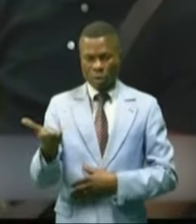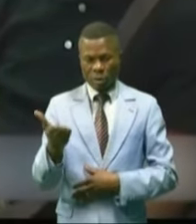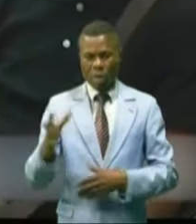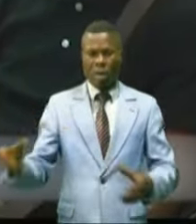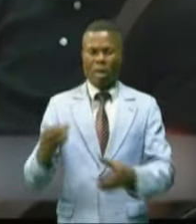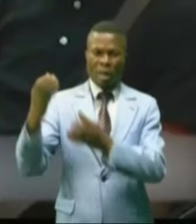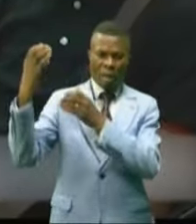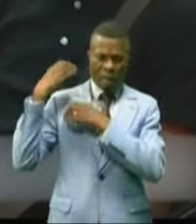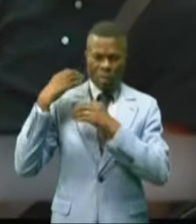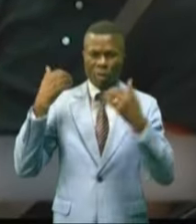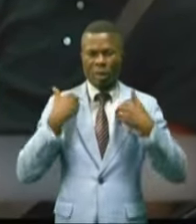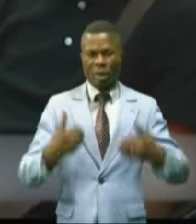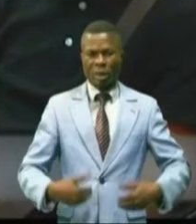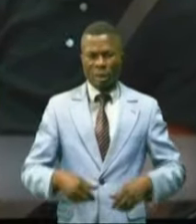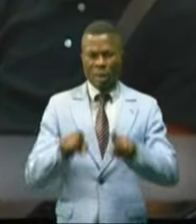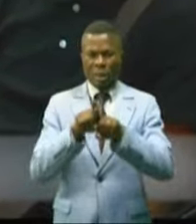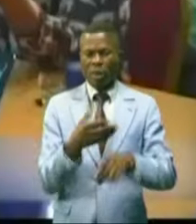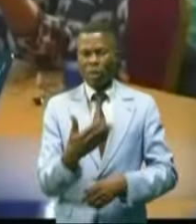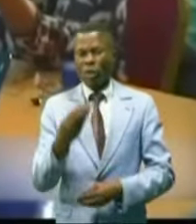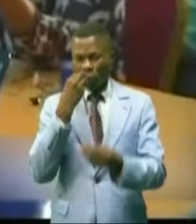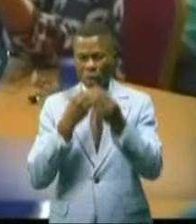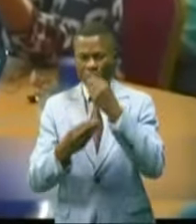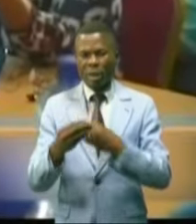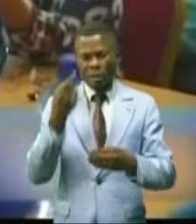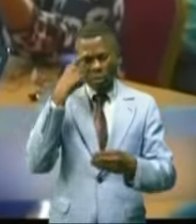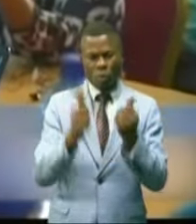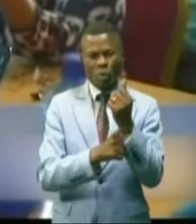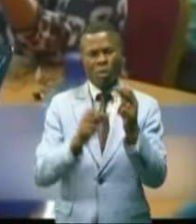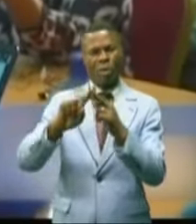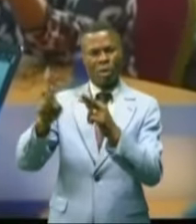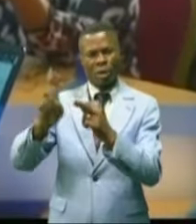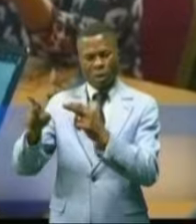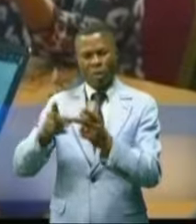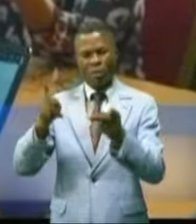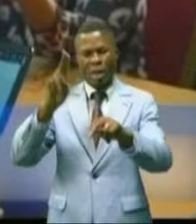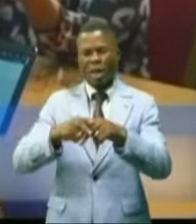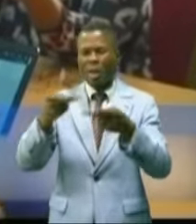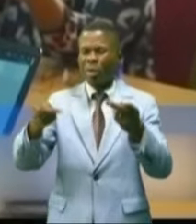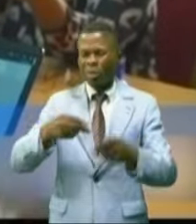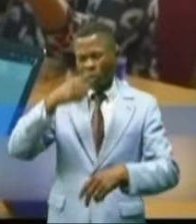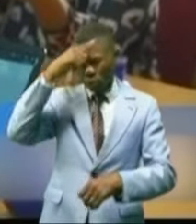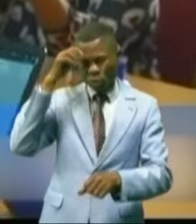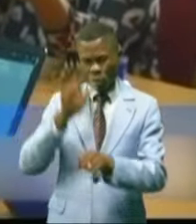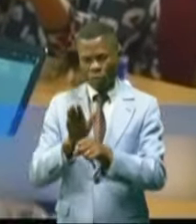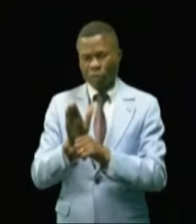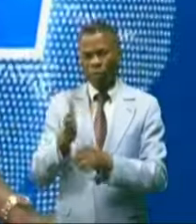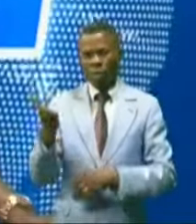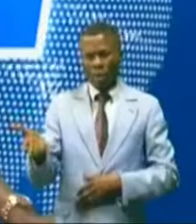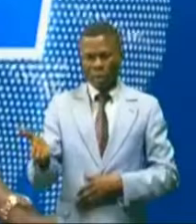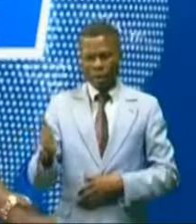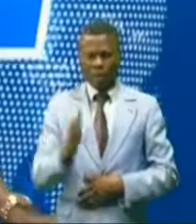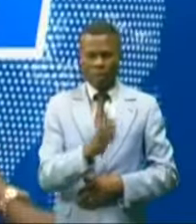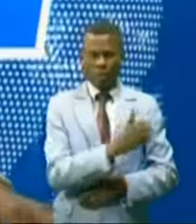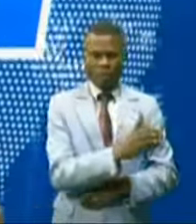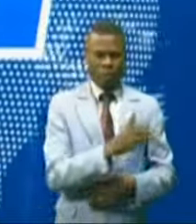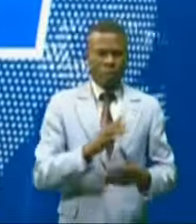charge sanitaire et alimentaire des déplacés qui vivent dans les conditions de précarité sont désemparés.